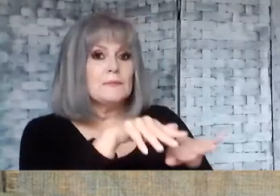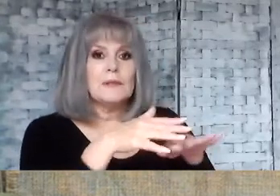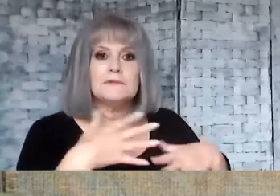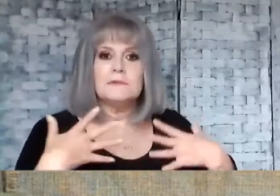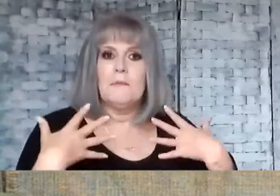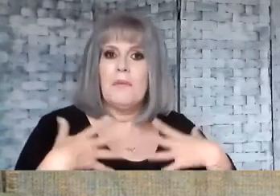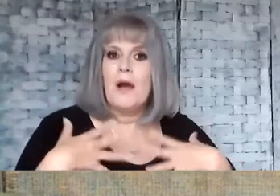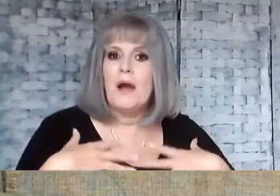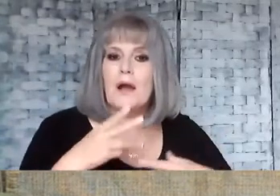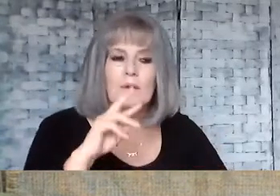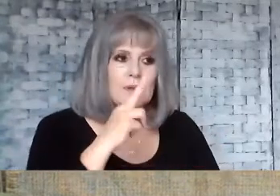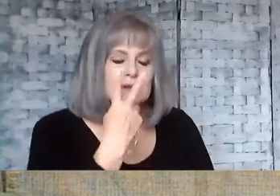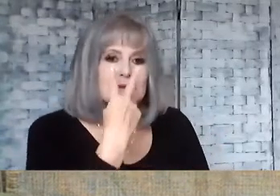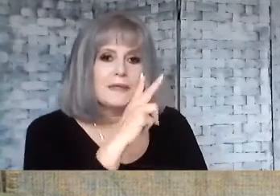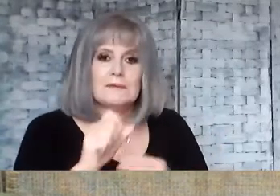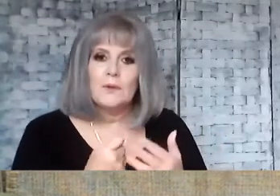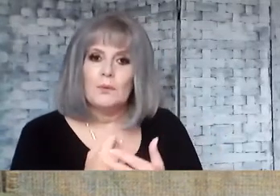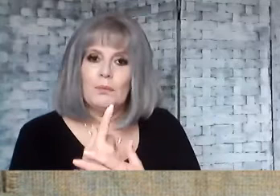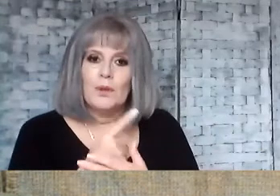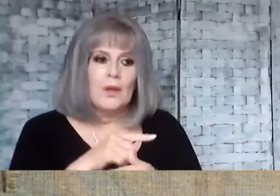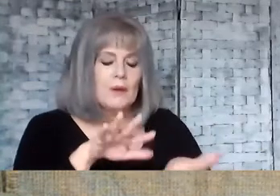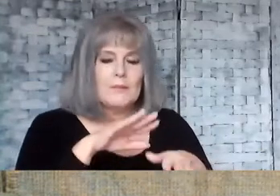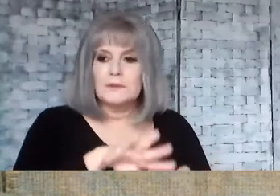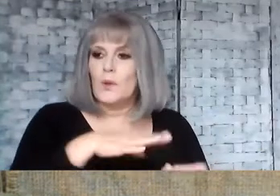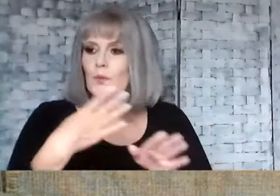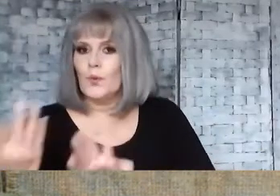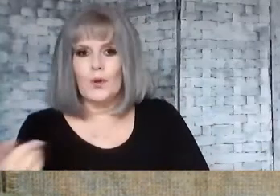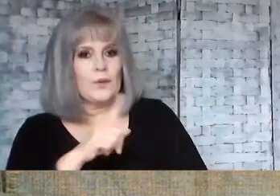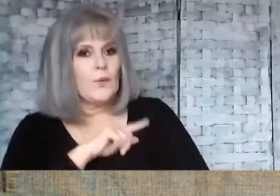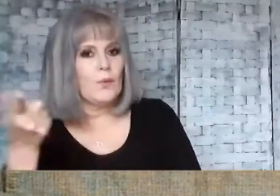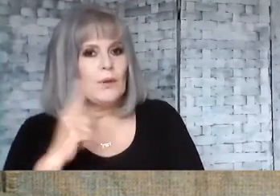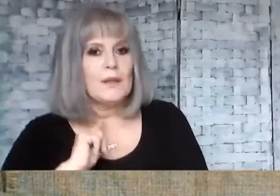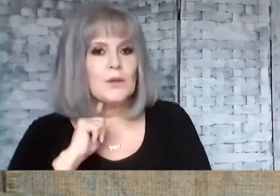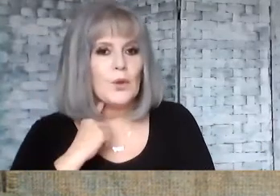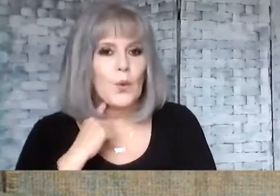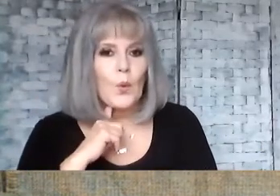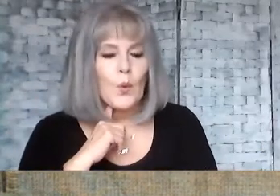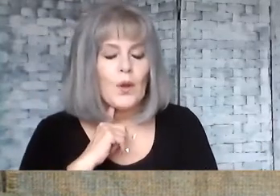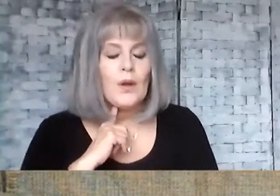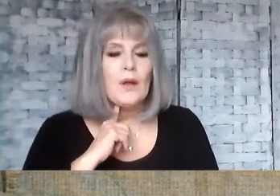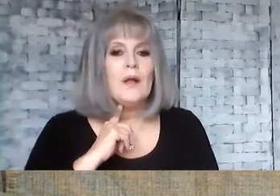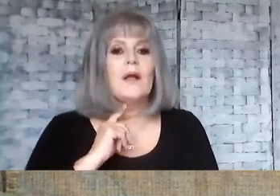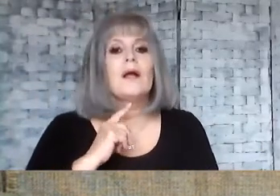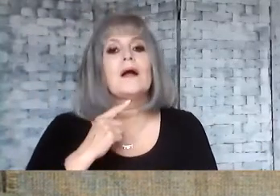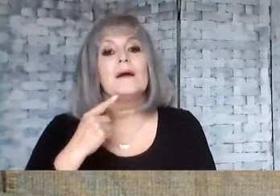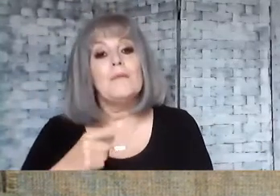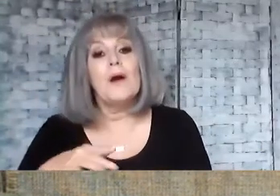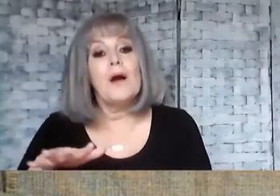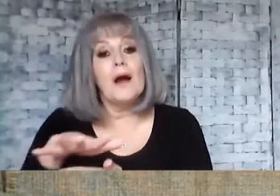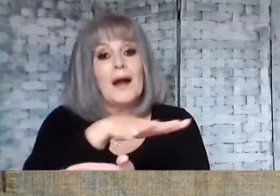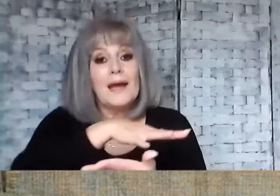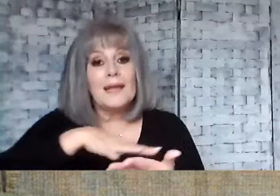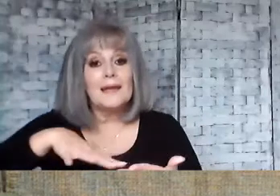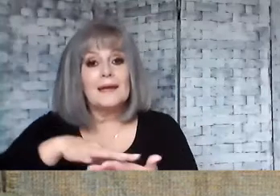baie diep respect oor die hele volk. Maar ek wil nou hê, jy moet mooi hoor, want heiligheid gaan saam